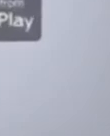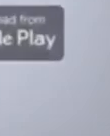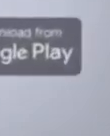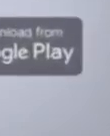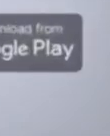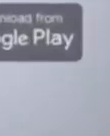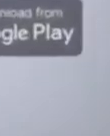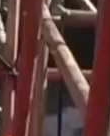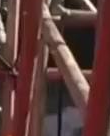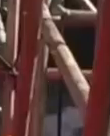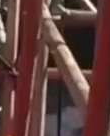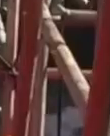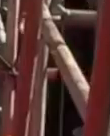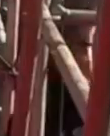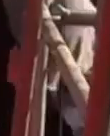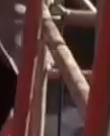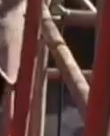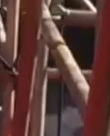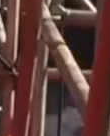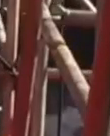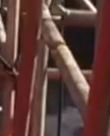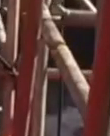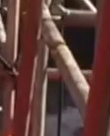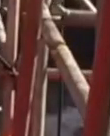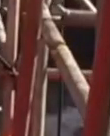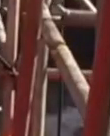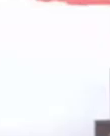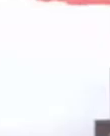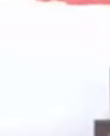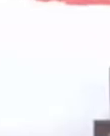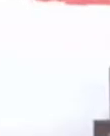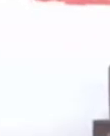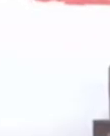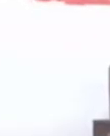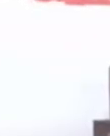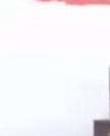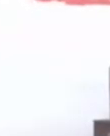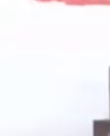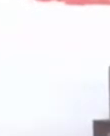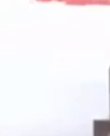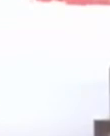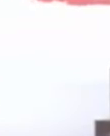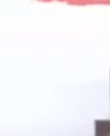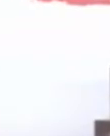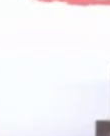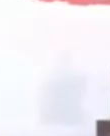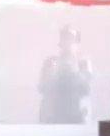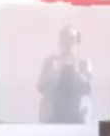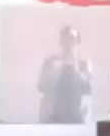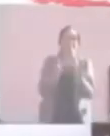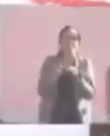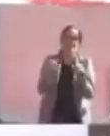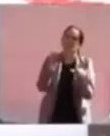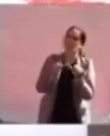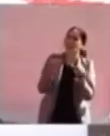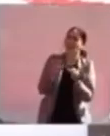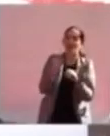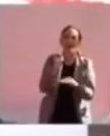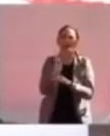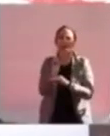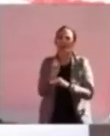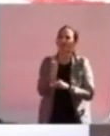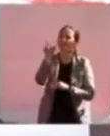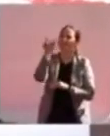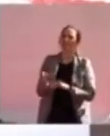salutare un'amica una sorella un insegnante vogliamo salutare una compagna